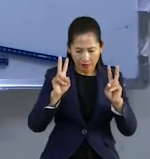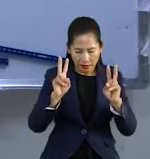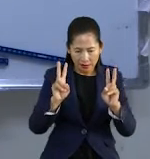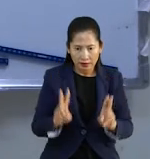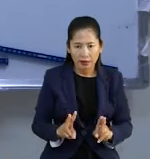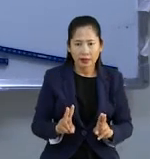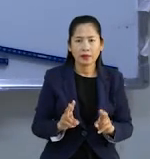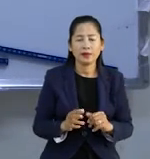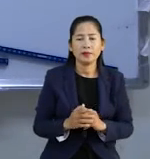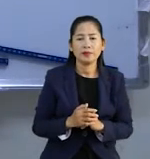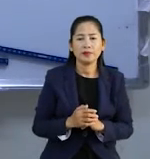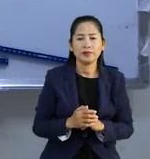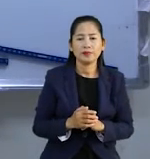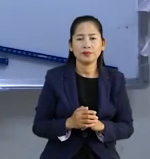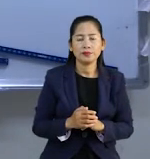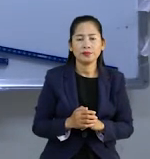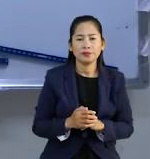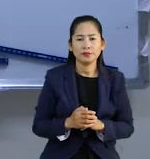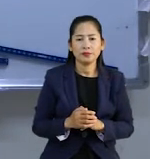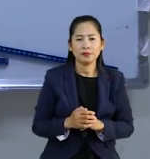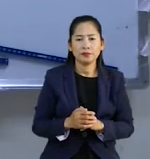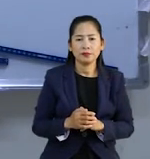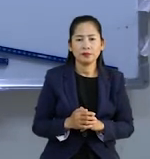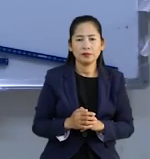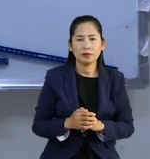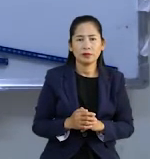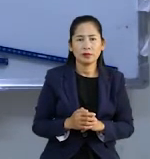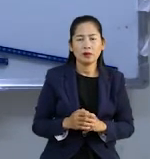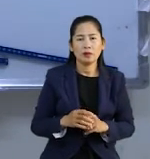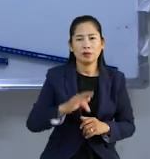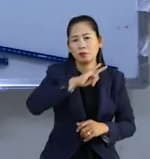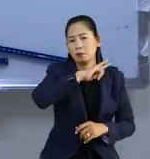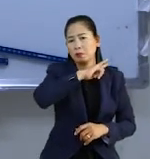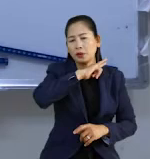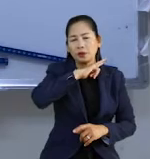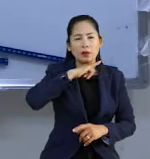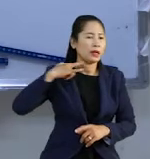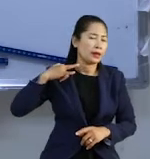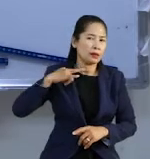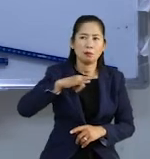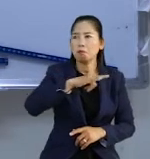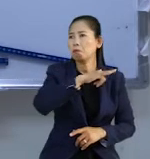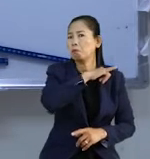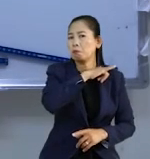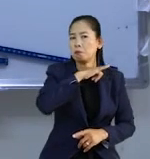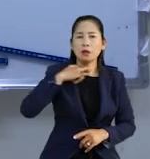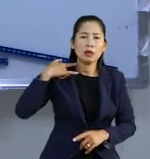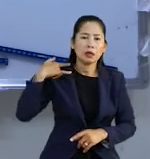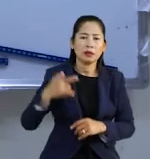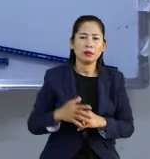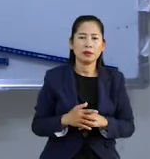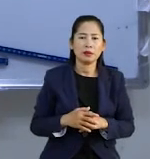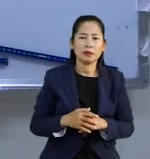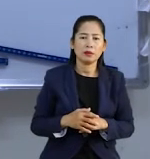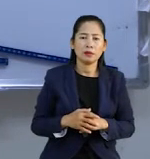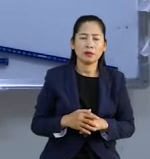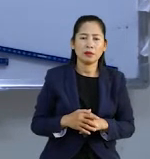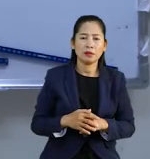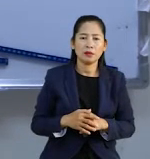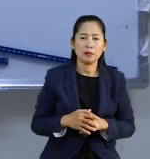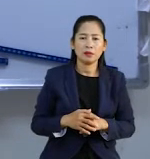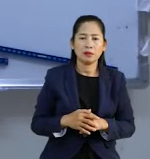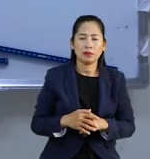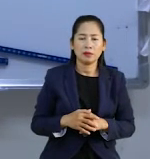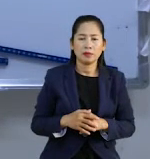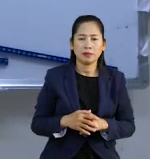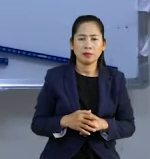บาดโดยเชี่ยมันไม่นักครูเมียตีหอหายคือปลไหลนะปลบอจึงรอปลโลบาดผัดเล